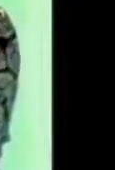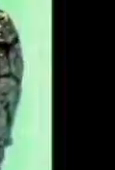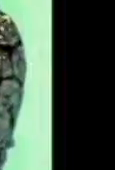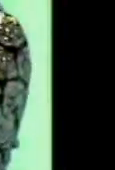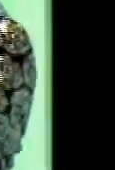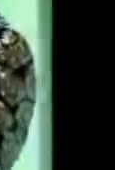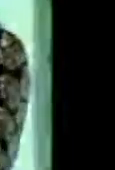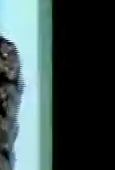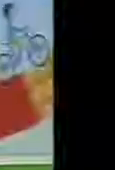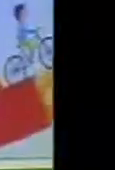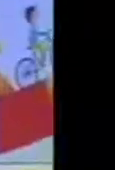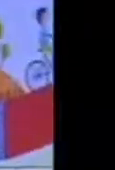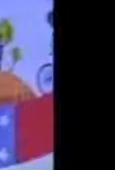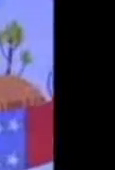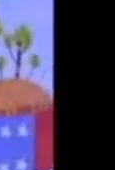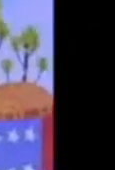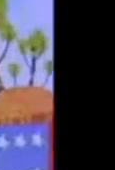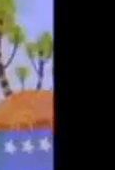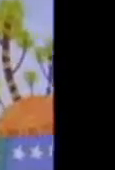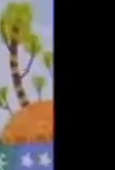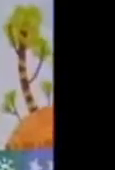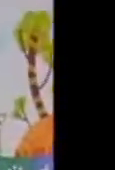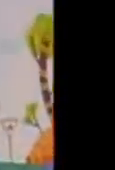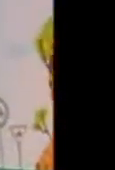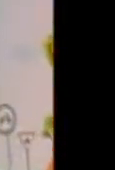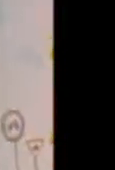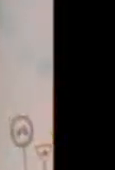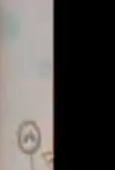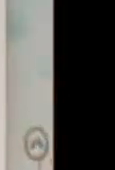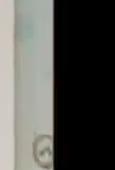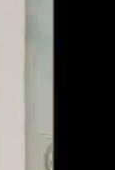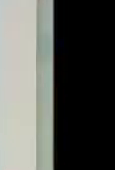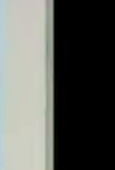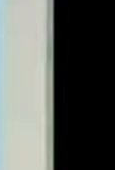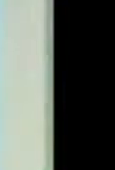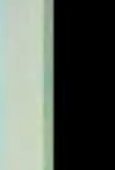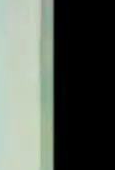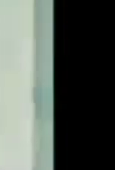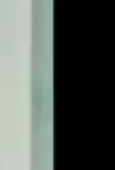주인공이다.